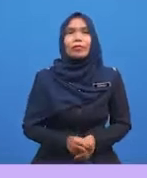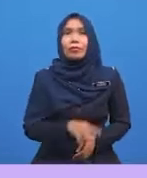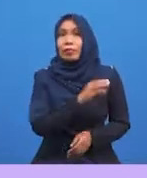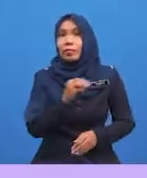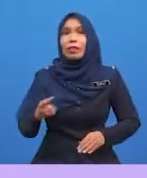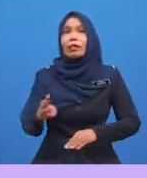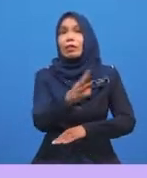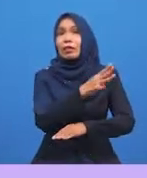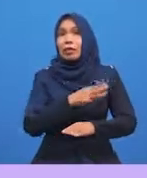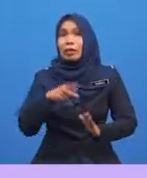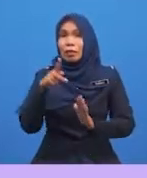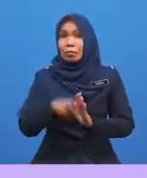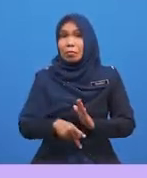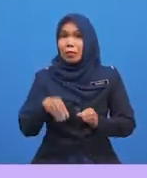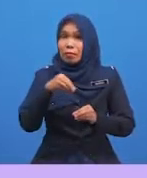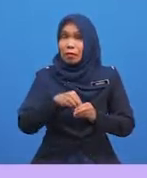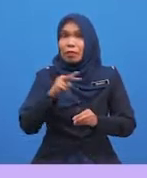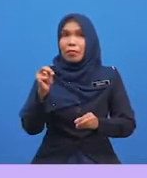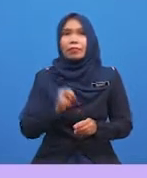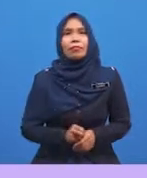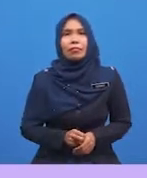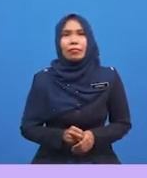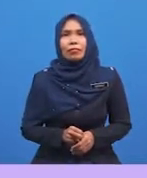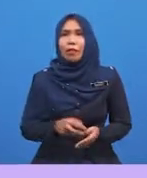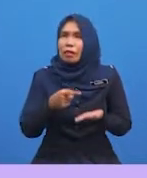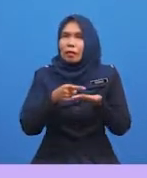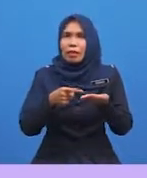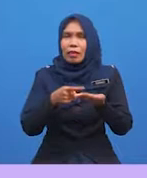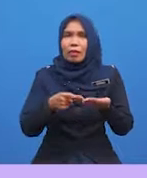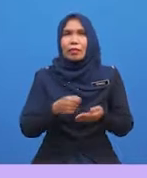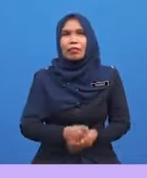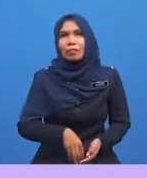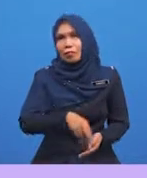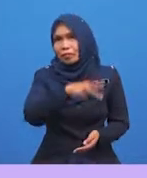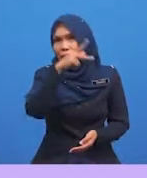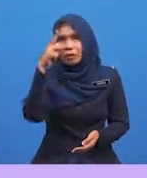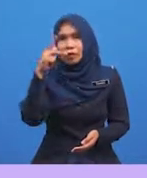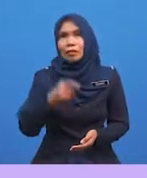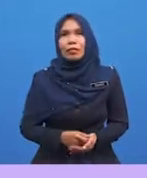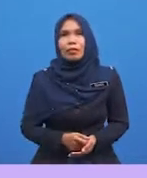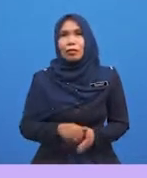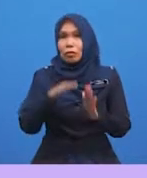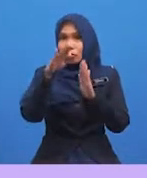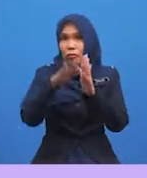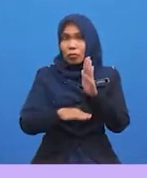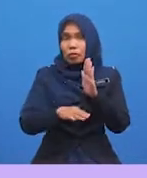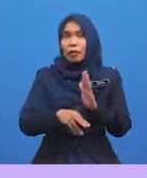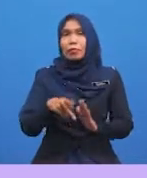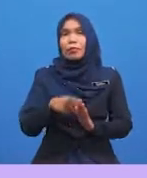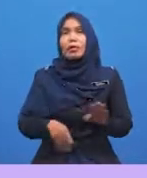kawasan pedalaman. Kawasan ini jarang penduduk kerana kekurangan pelbagai